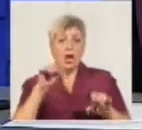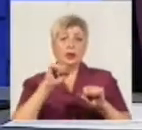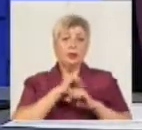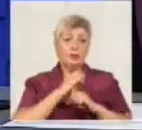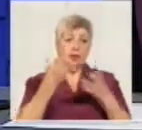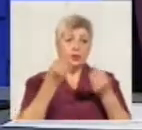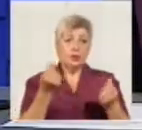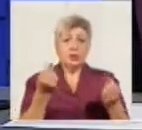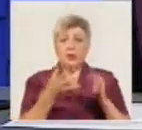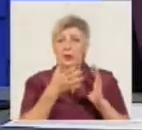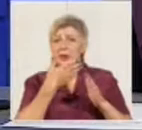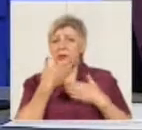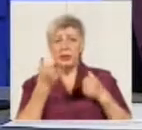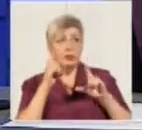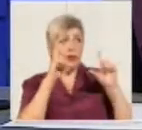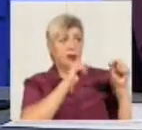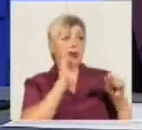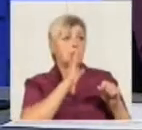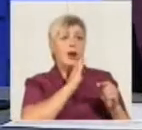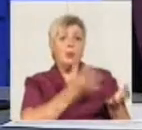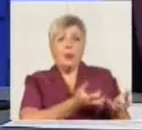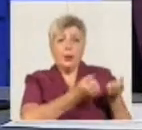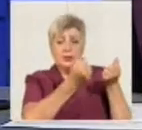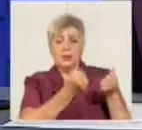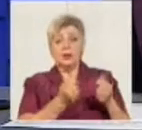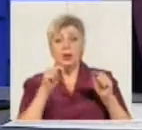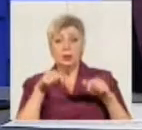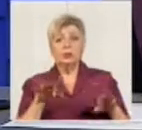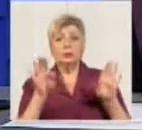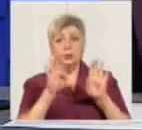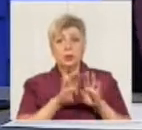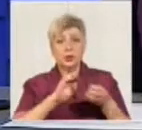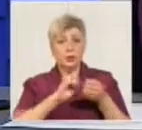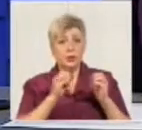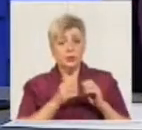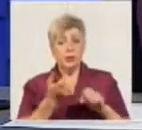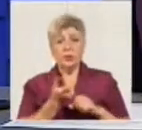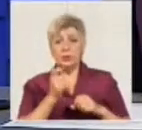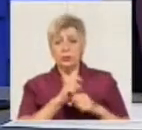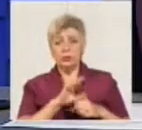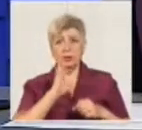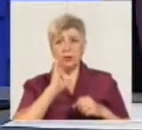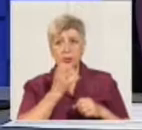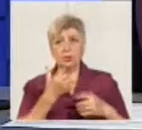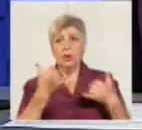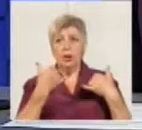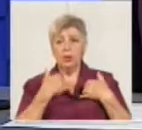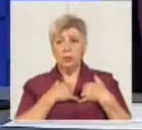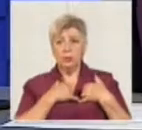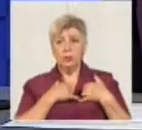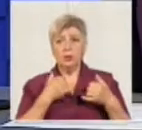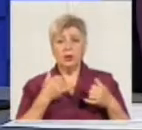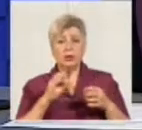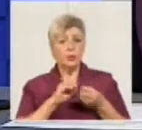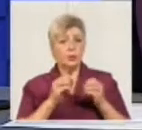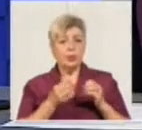залишилась в невеличкому селі, на сьогодні вона живе. Тут теж проблема дуже серйозна. У нас проблеми для пенсій для